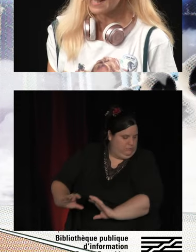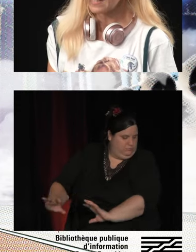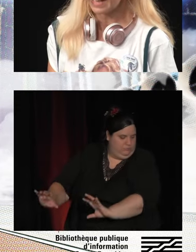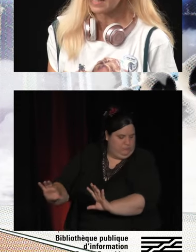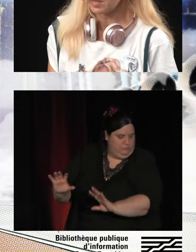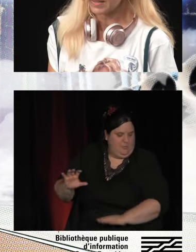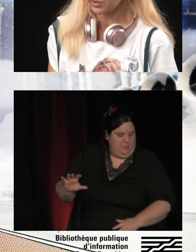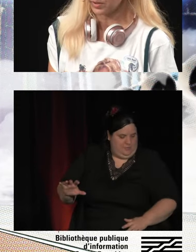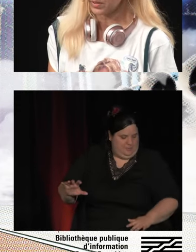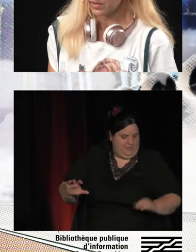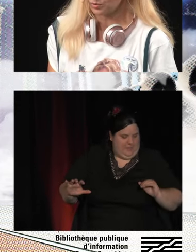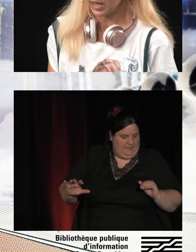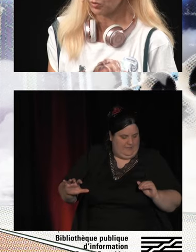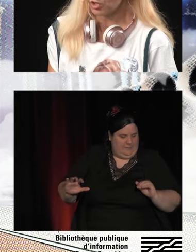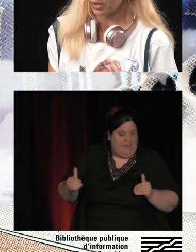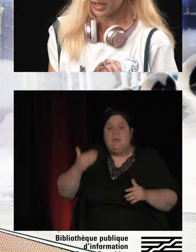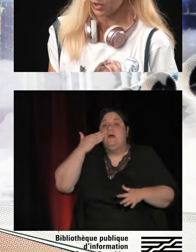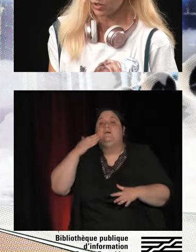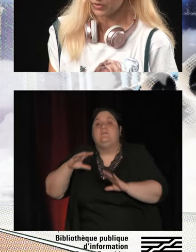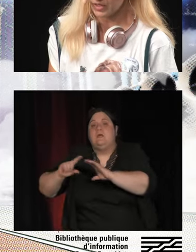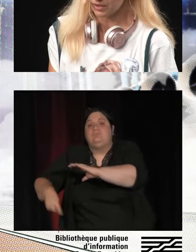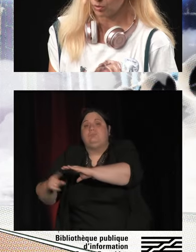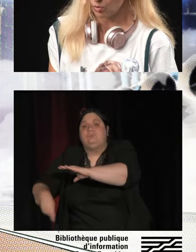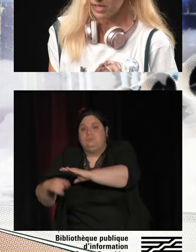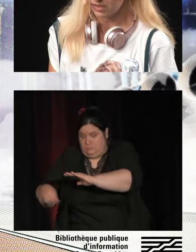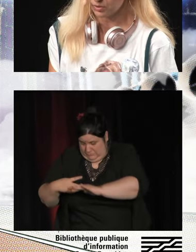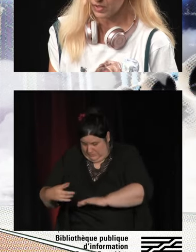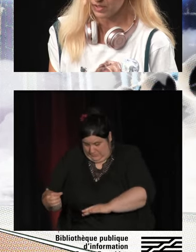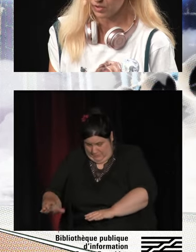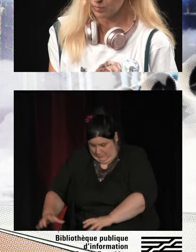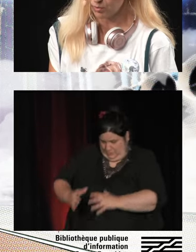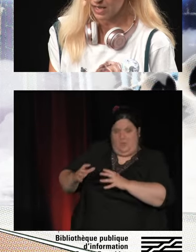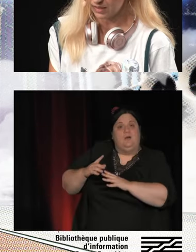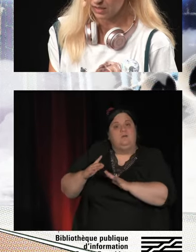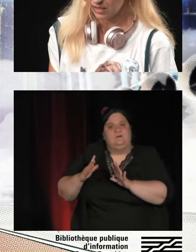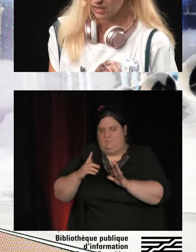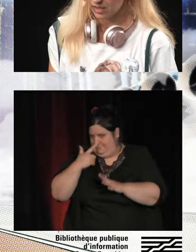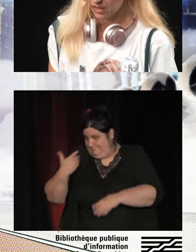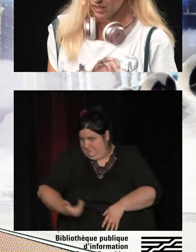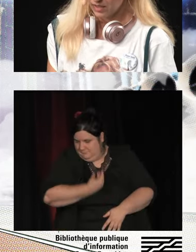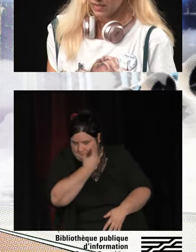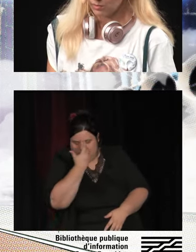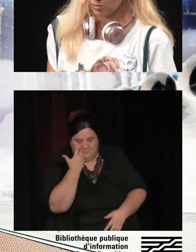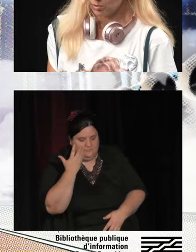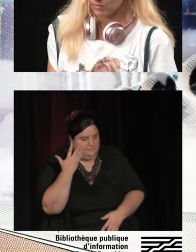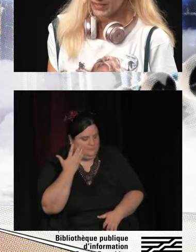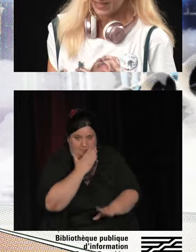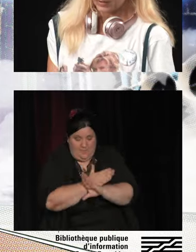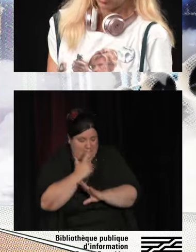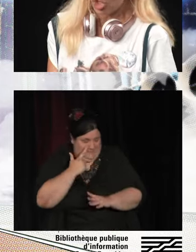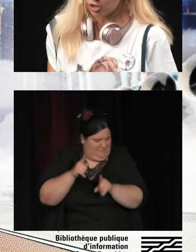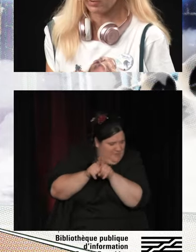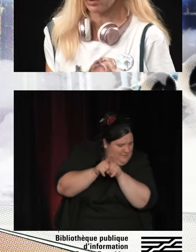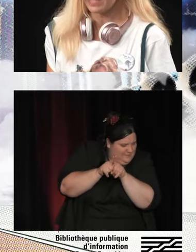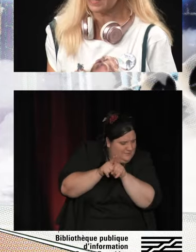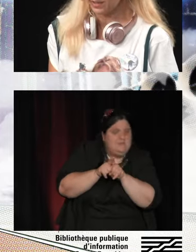je la laisse s'arrêter parce que si tu la touches alors qu'elle est encore en train de rouler ne serait-ce qu'un poil, c'est foutu. Tout comme ici, si